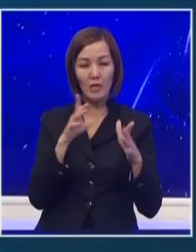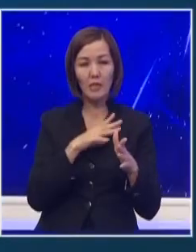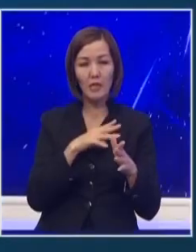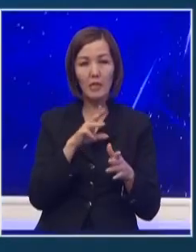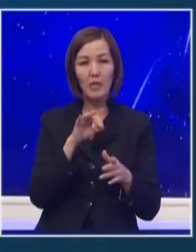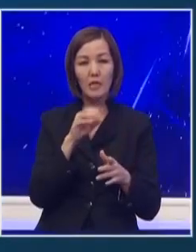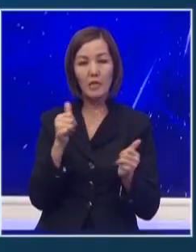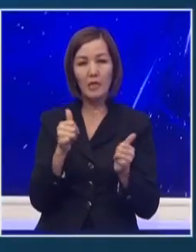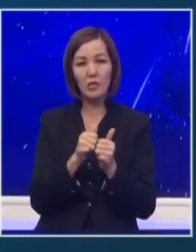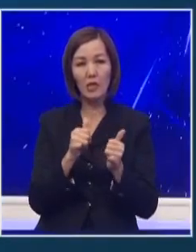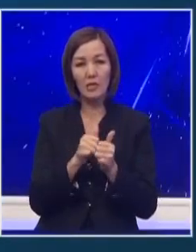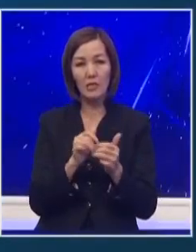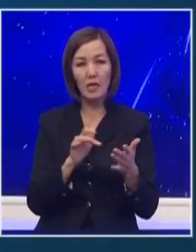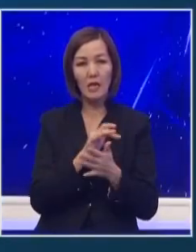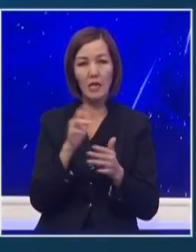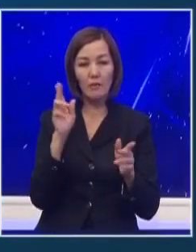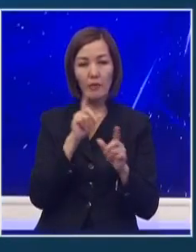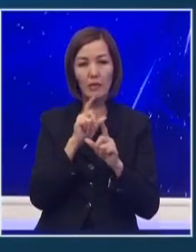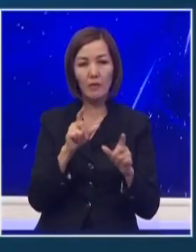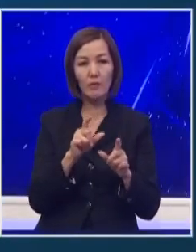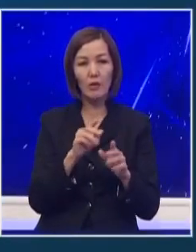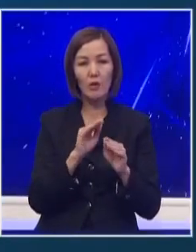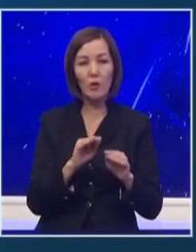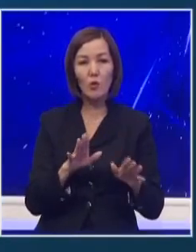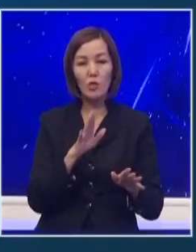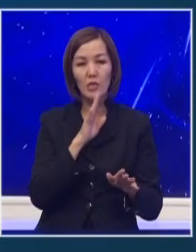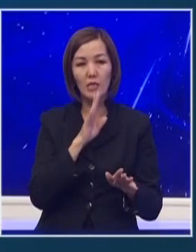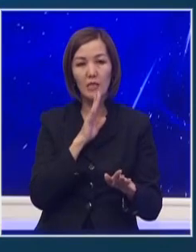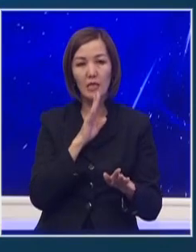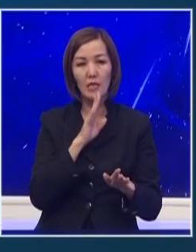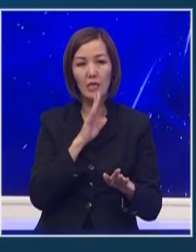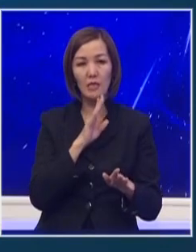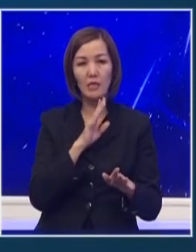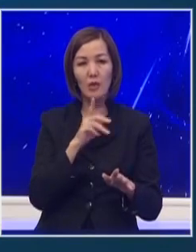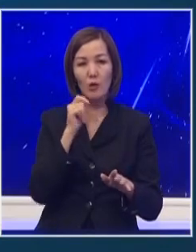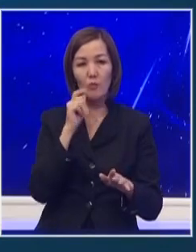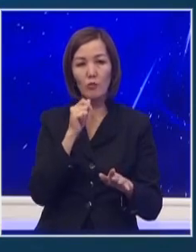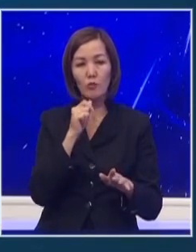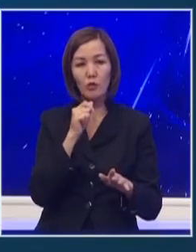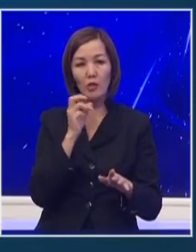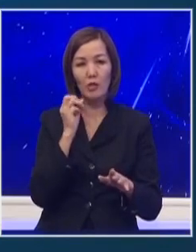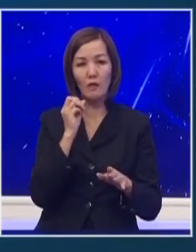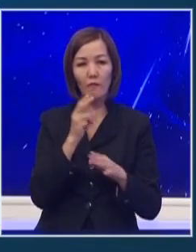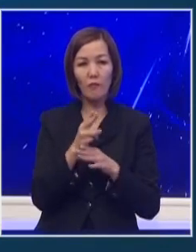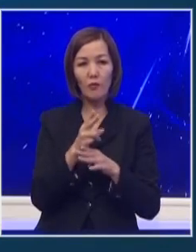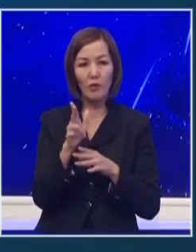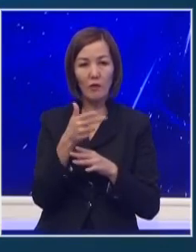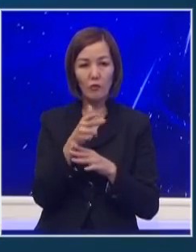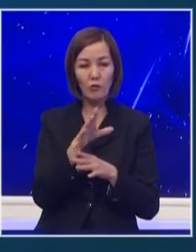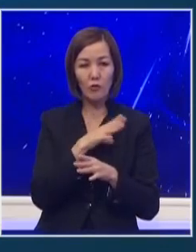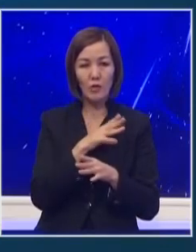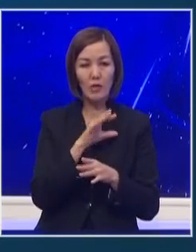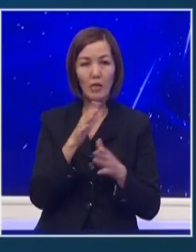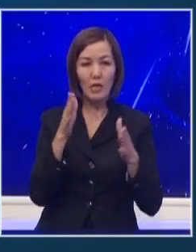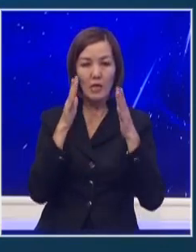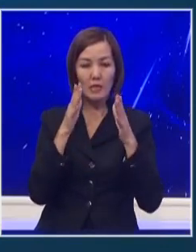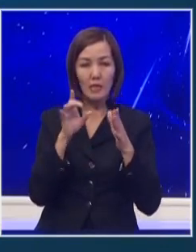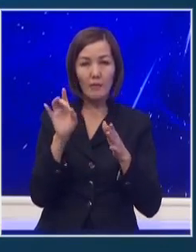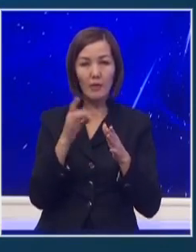азық-түліктен артылмай барады, дейді ел азаматтары. Англия банкі жасаған мәлімдемеге сәйкес, отбасылар кейінгі 60 жылдағы ең қиын кезеңді бастан өткеруде.